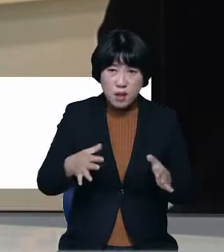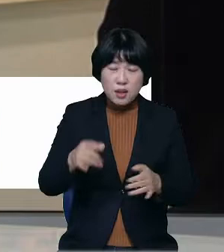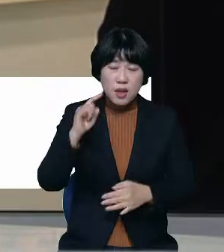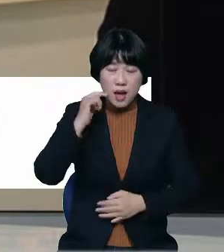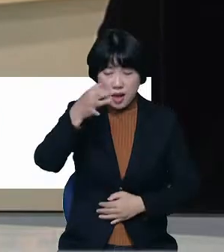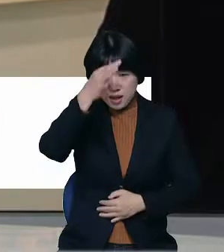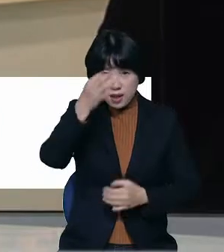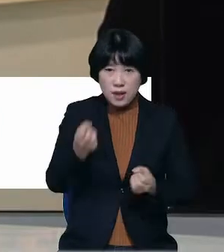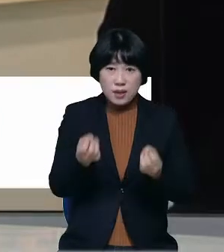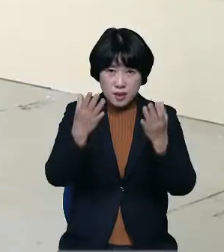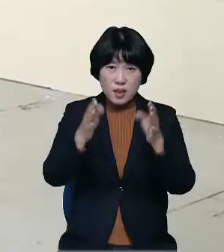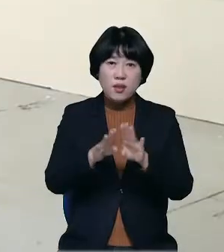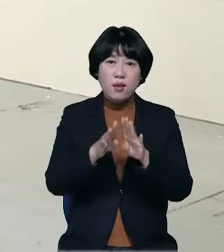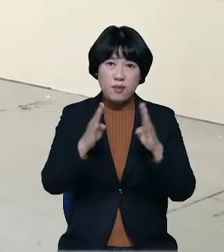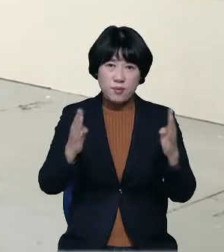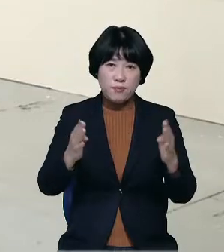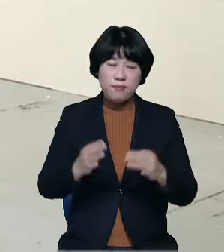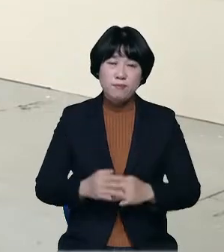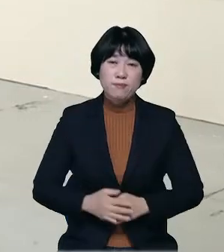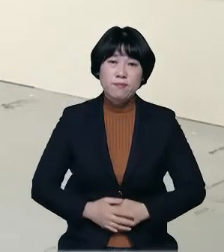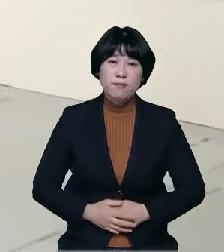보도입니다.